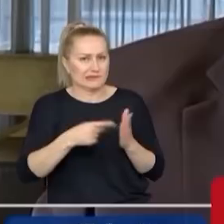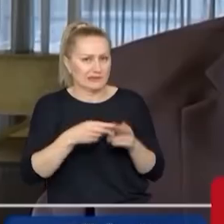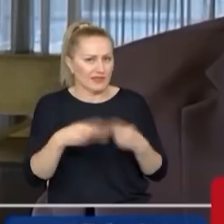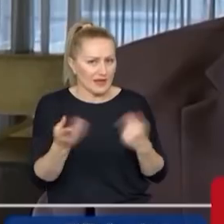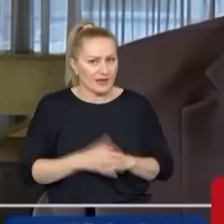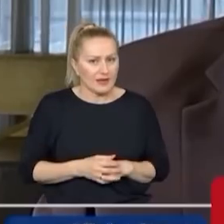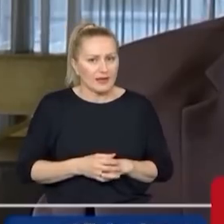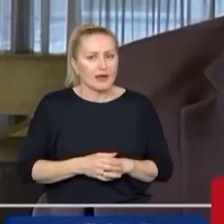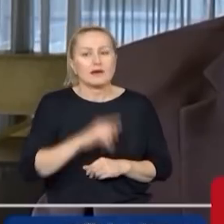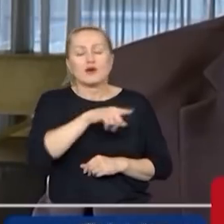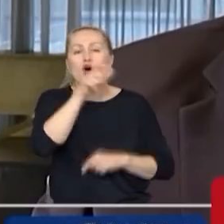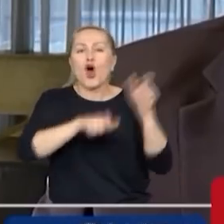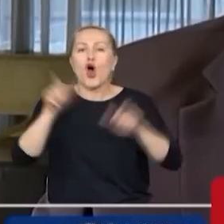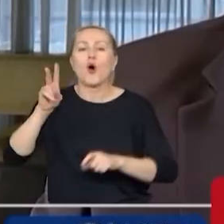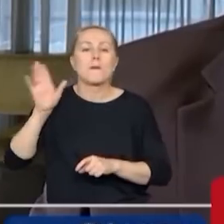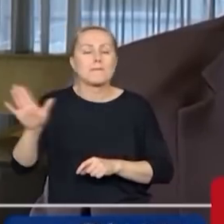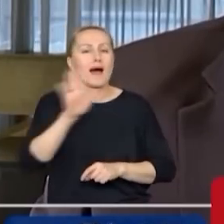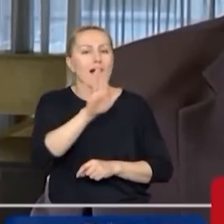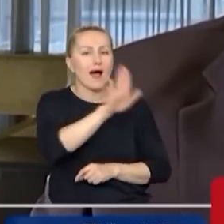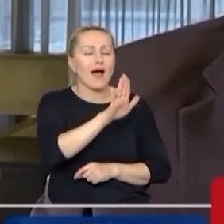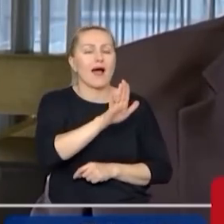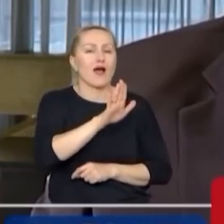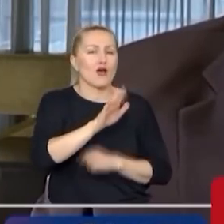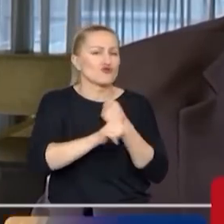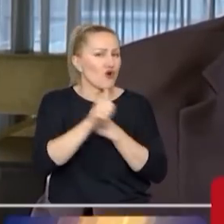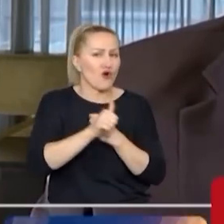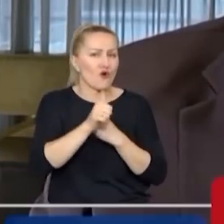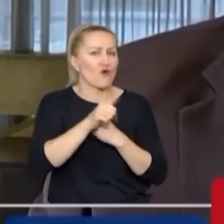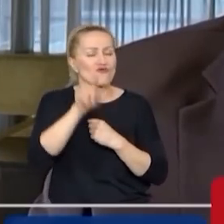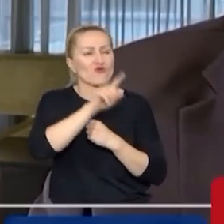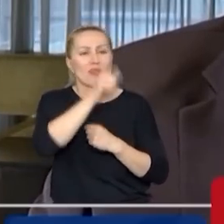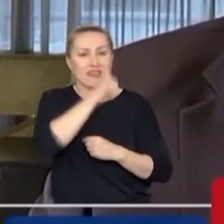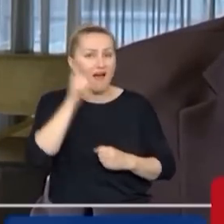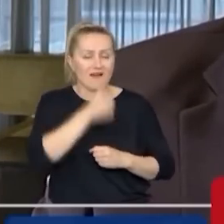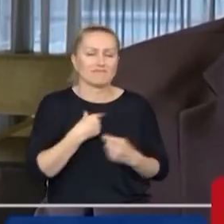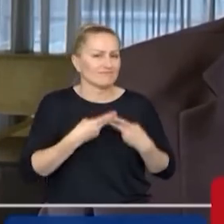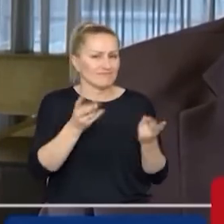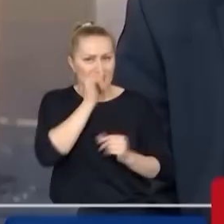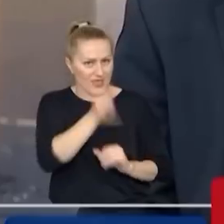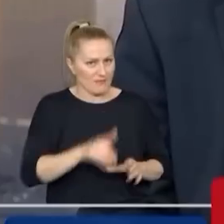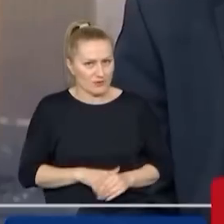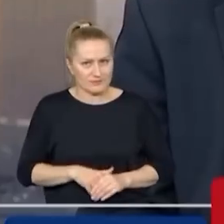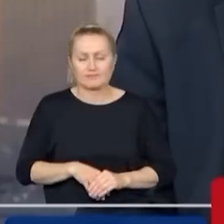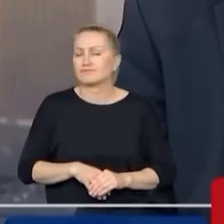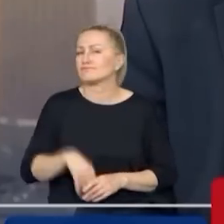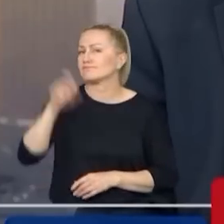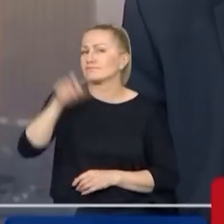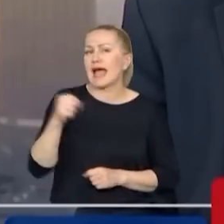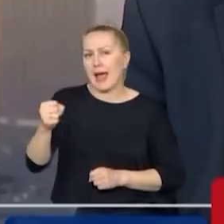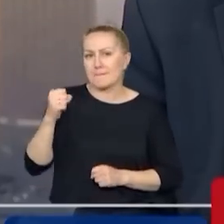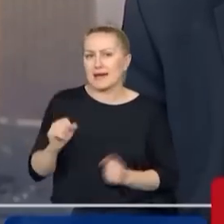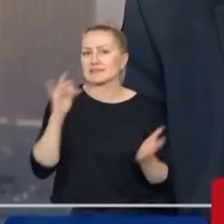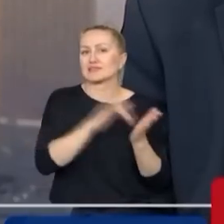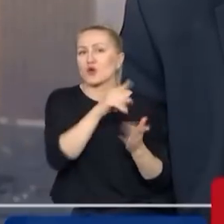Oczywiście ci, którzy mają klauzulę niejawności, no niestety nie będziemy mogli. Pan ambasador w